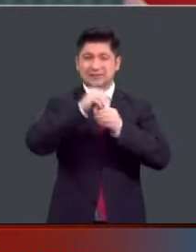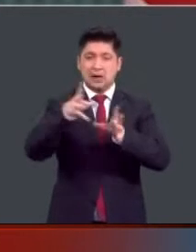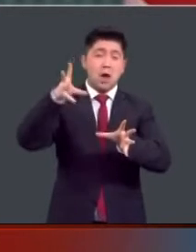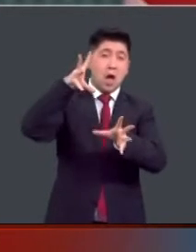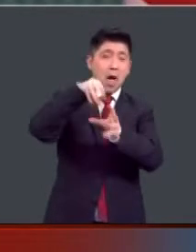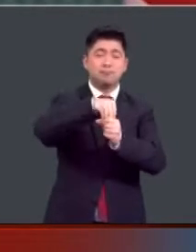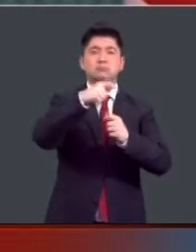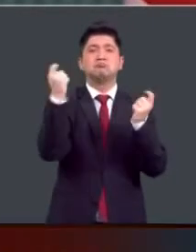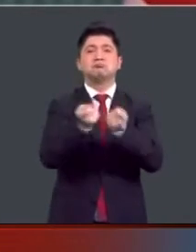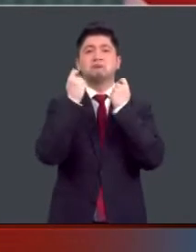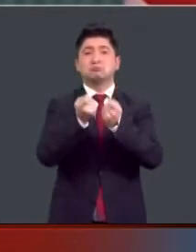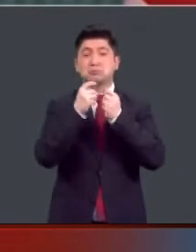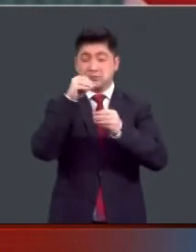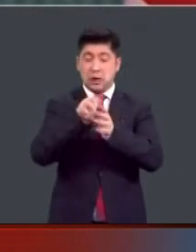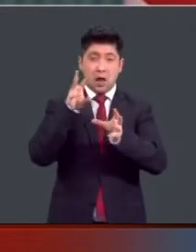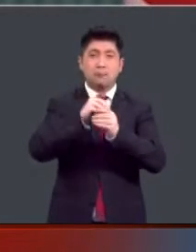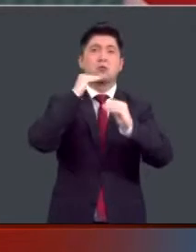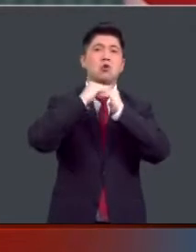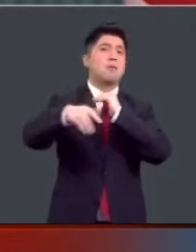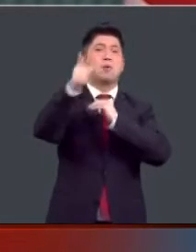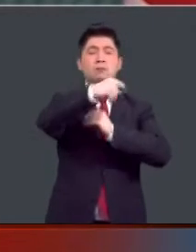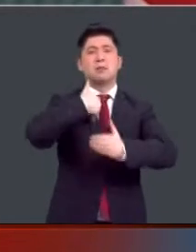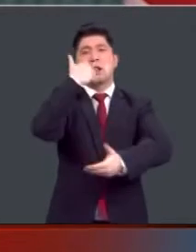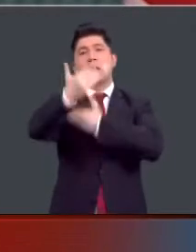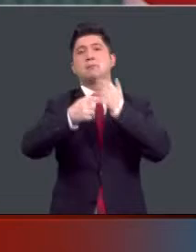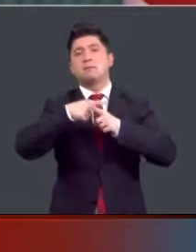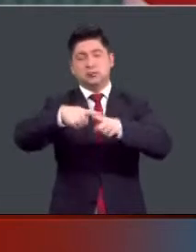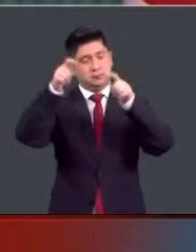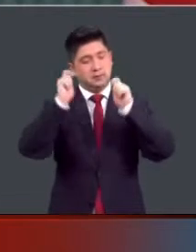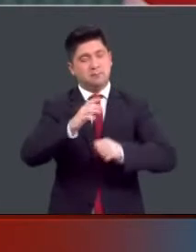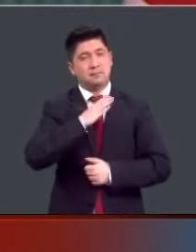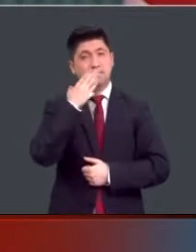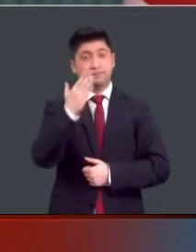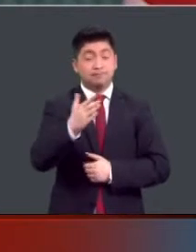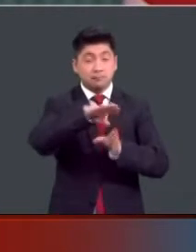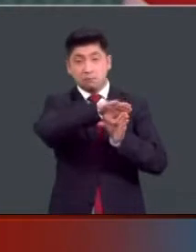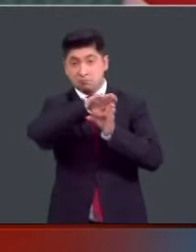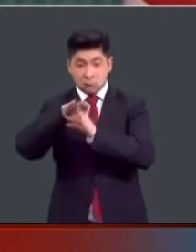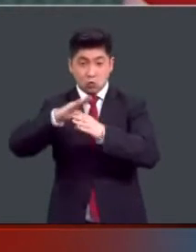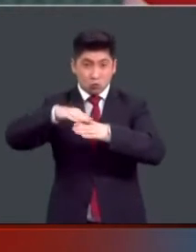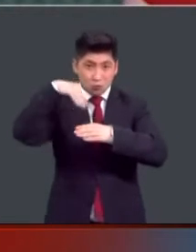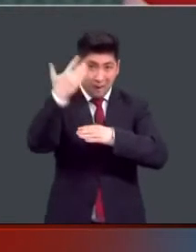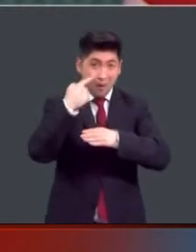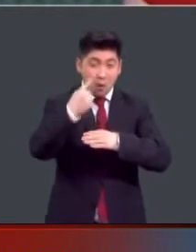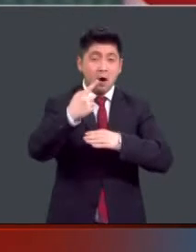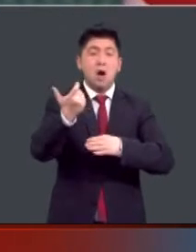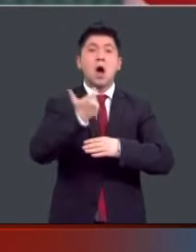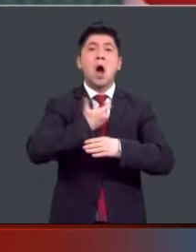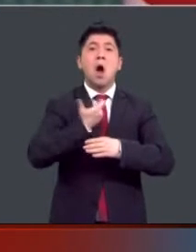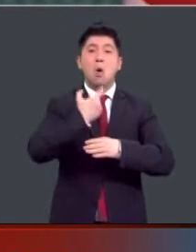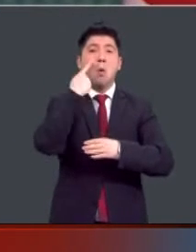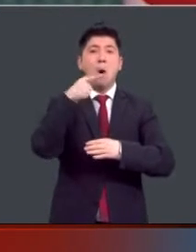kapsamlı bir çalışmayı kamuoyuyla paylaşacağız hemen ardından yasamanın